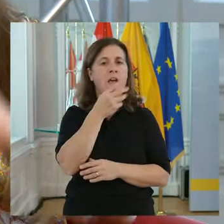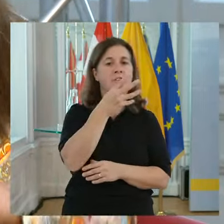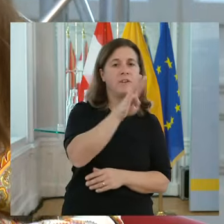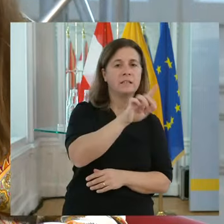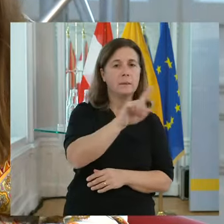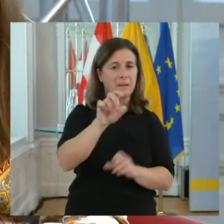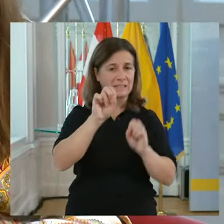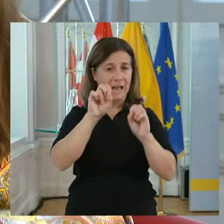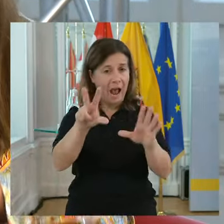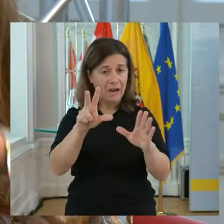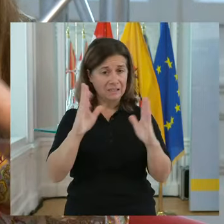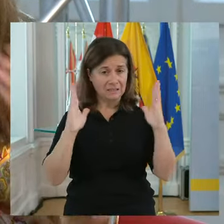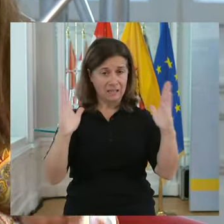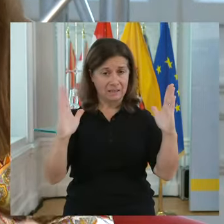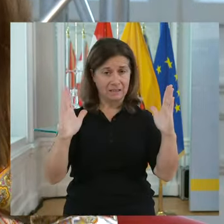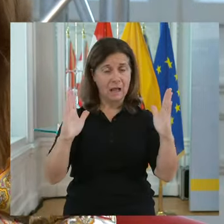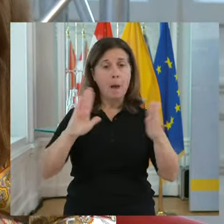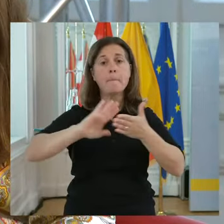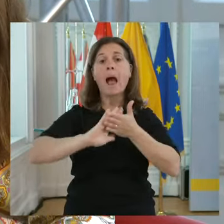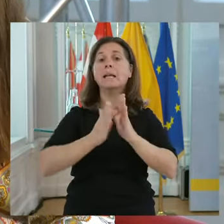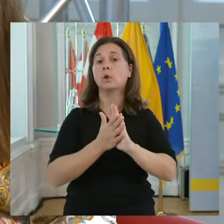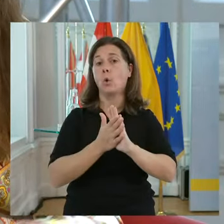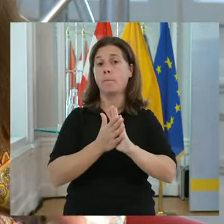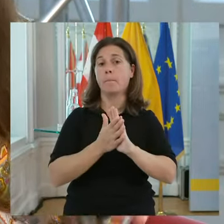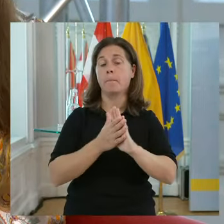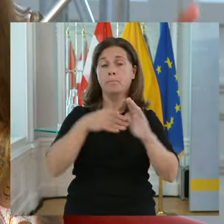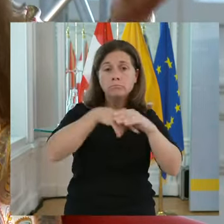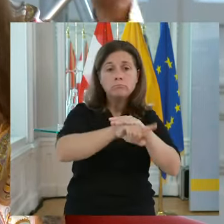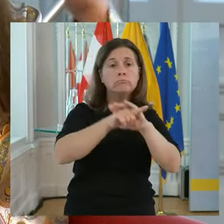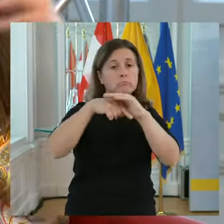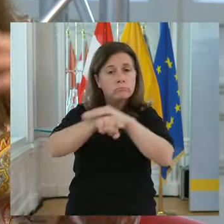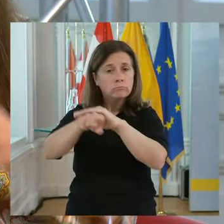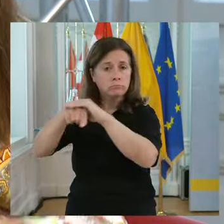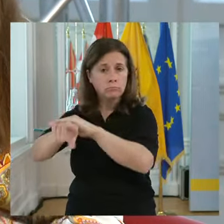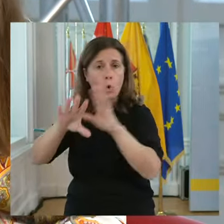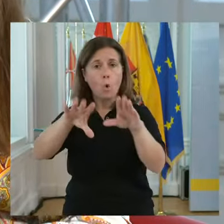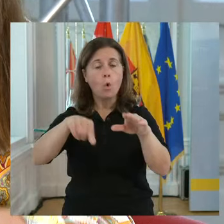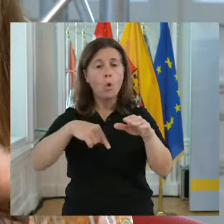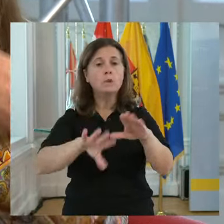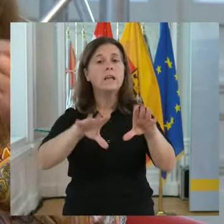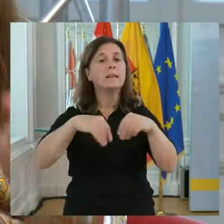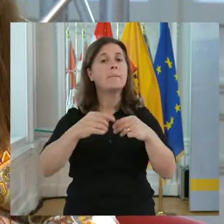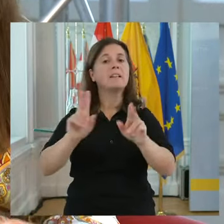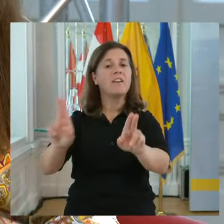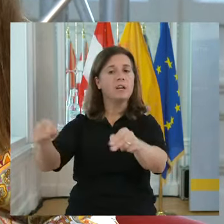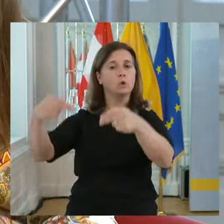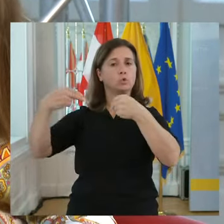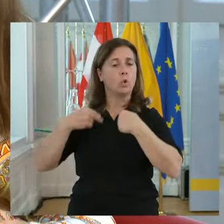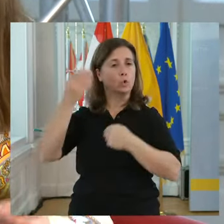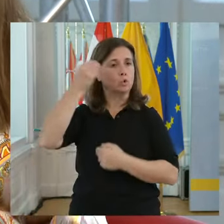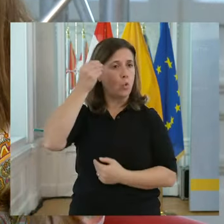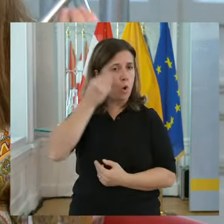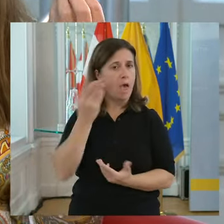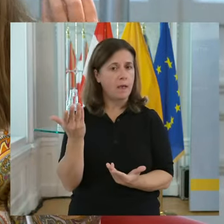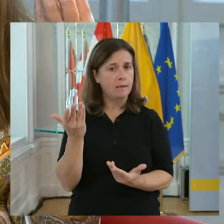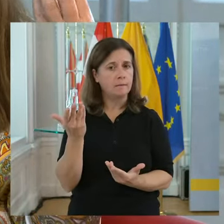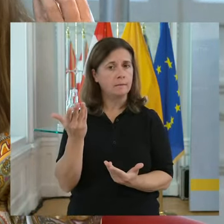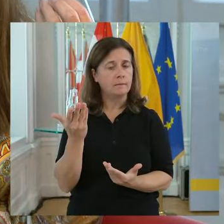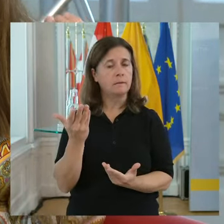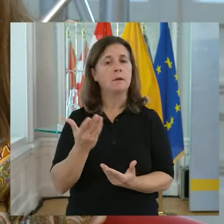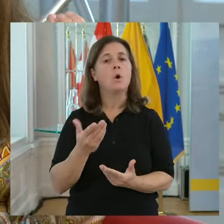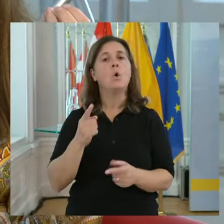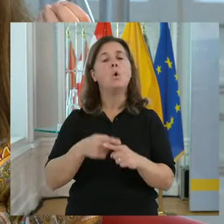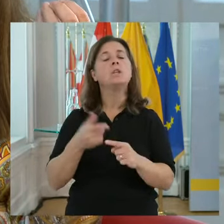14. und 18. Lebensjahr Praktika bei Unternehmen machen und dann wieder zurück in die Schule und dort evaluieren. Und